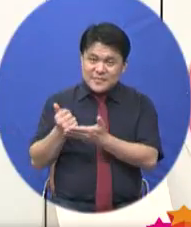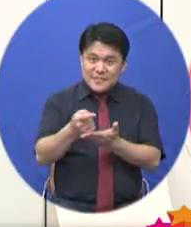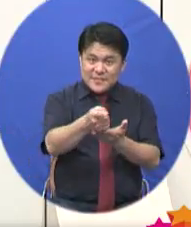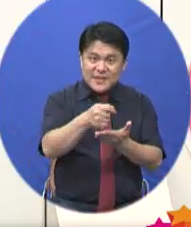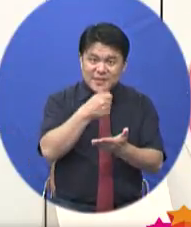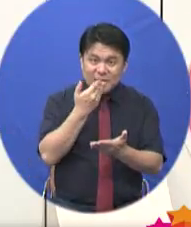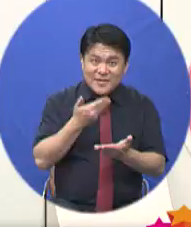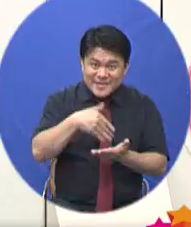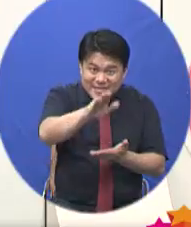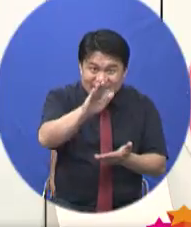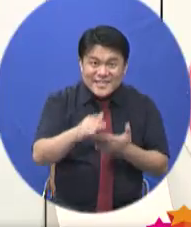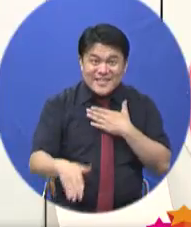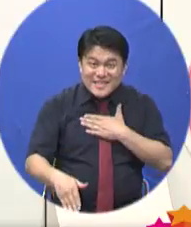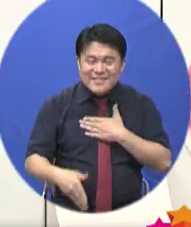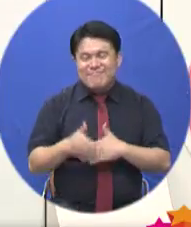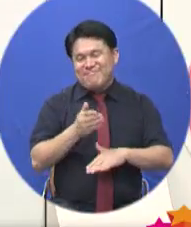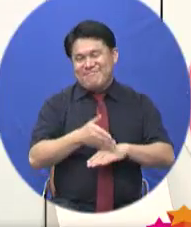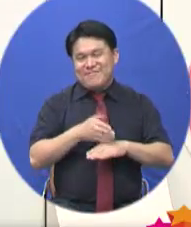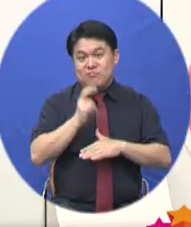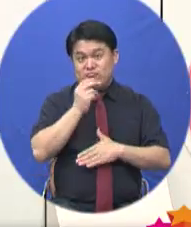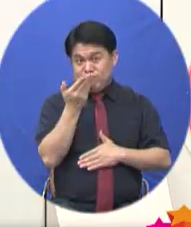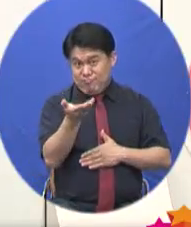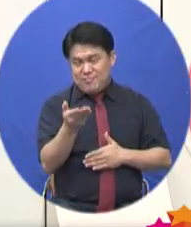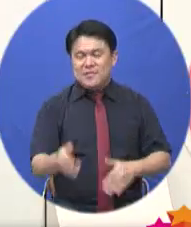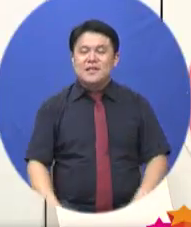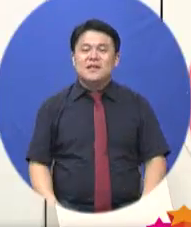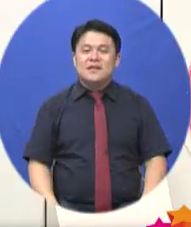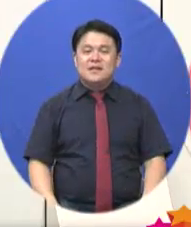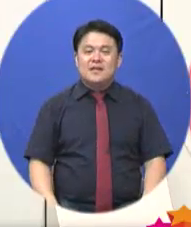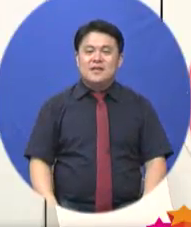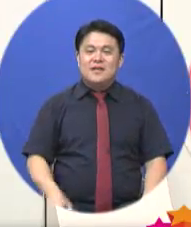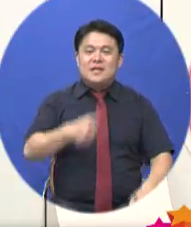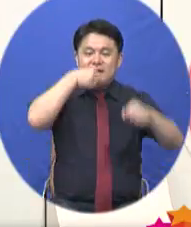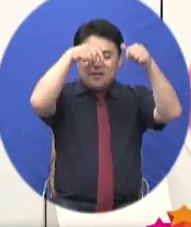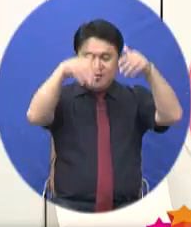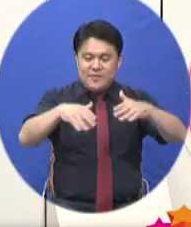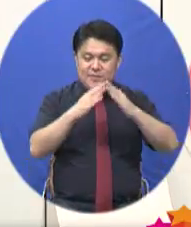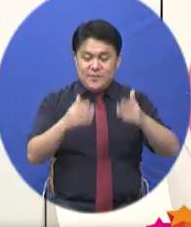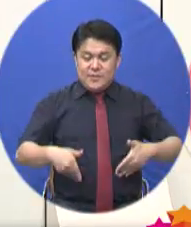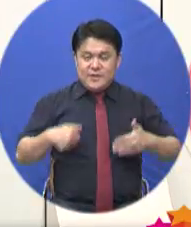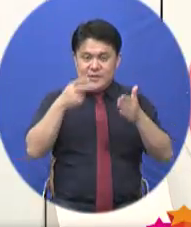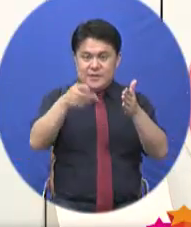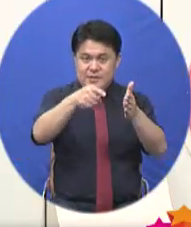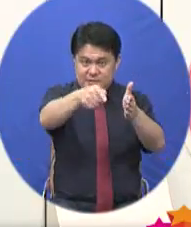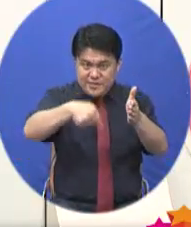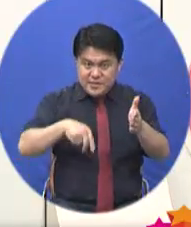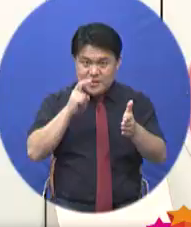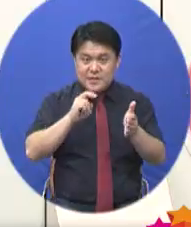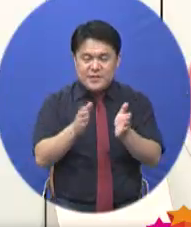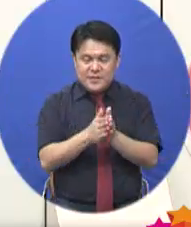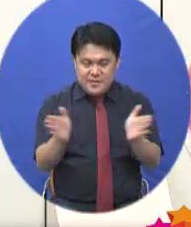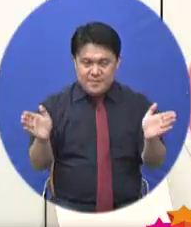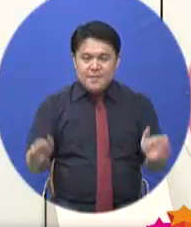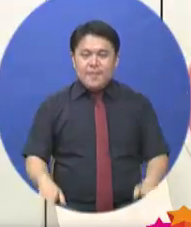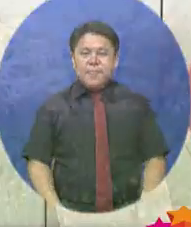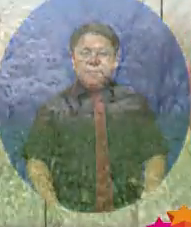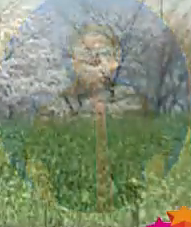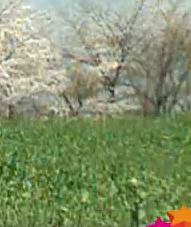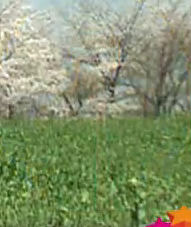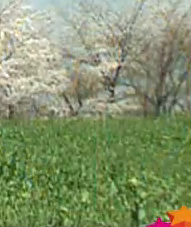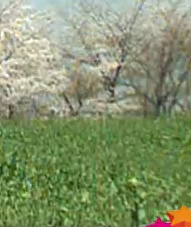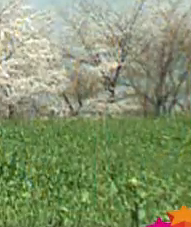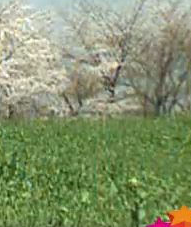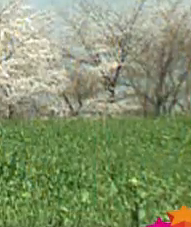예, 고맙습니다. 네. 자, 네. 음악 드리겠습니다. 네. 비 내리는 호남선 음악 주세요.